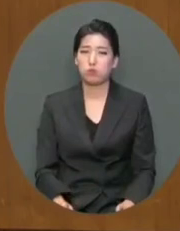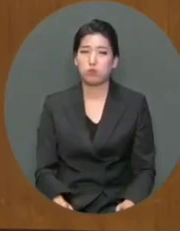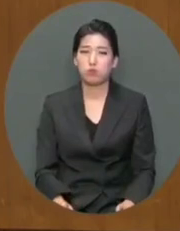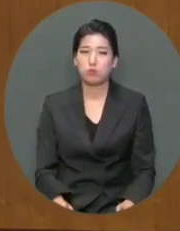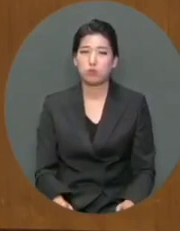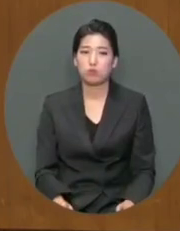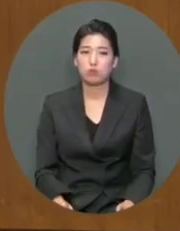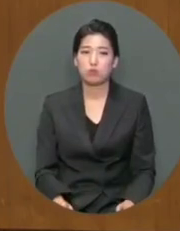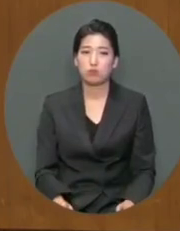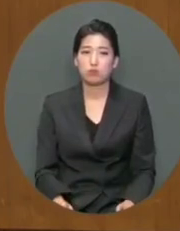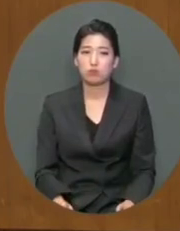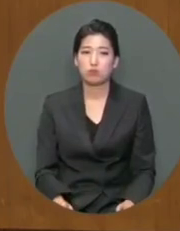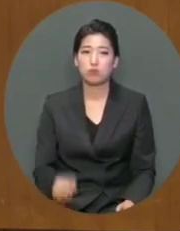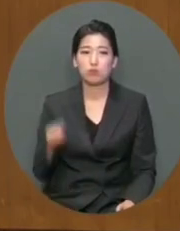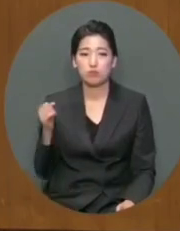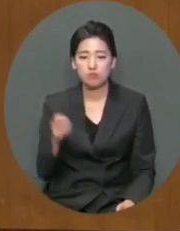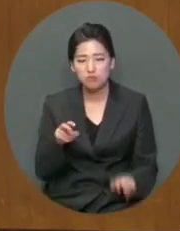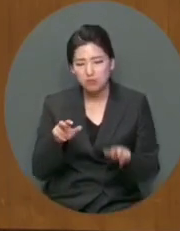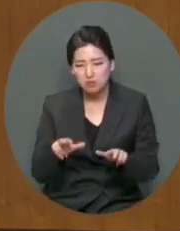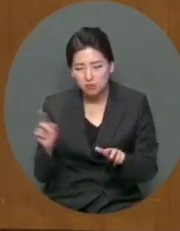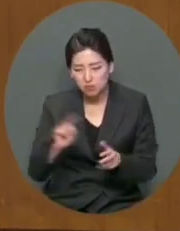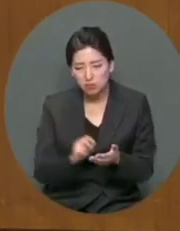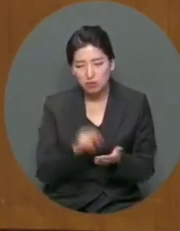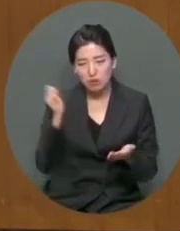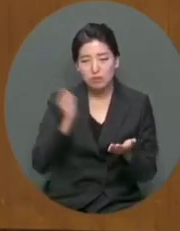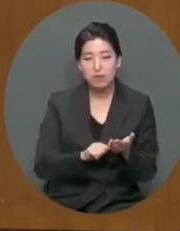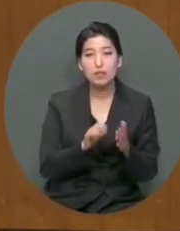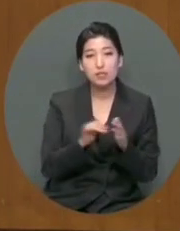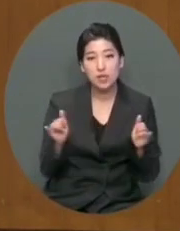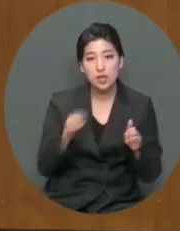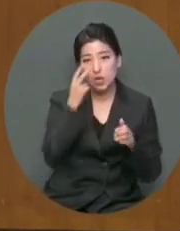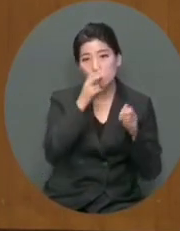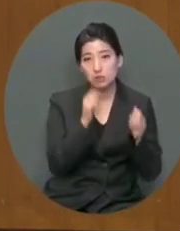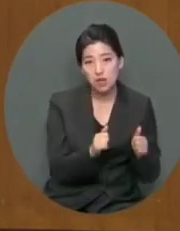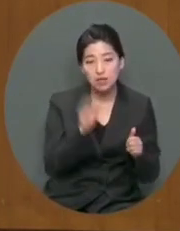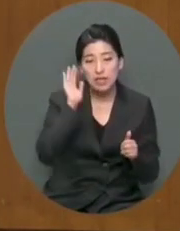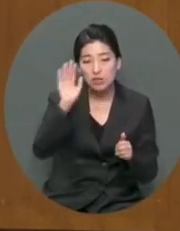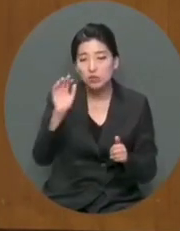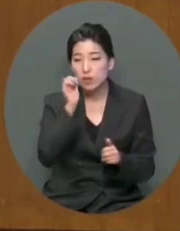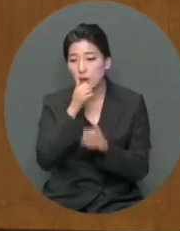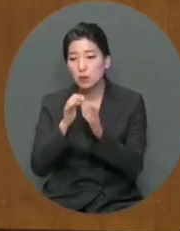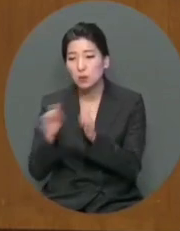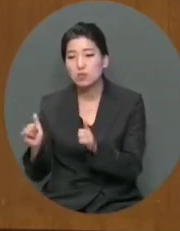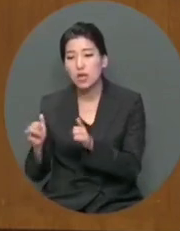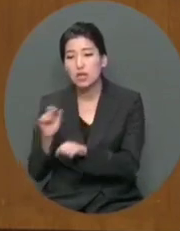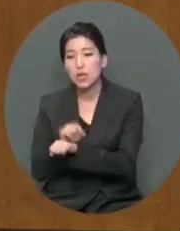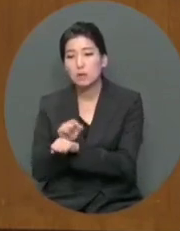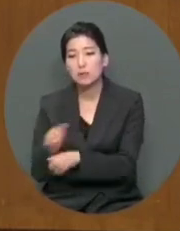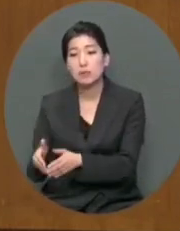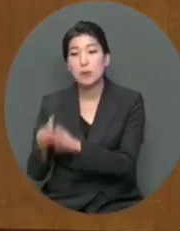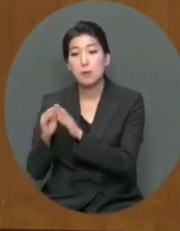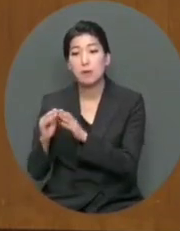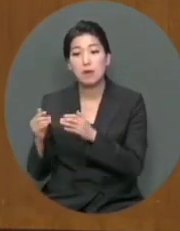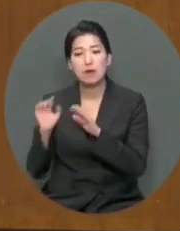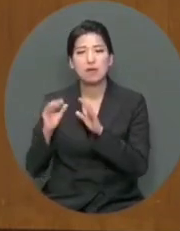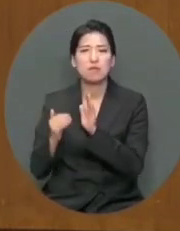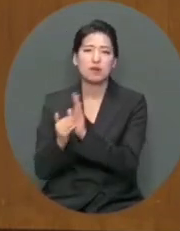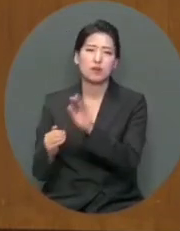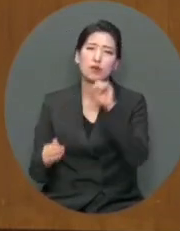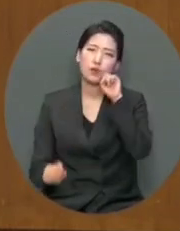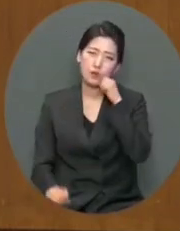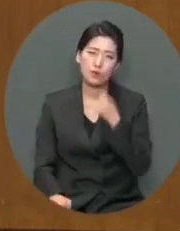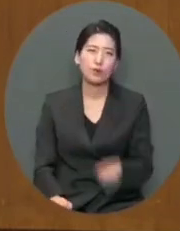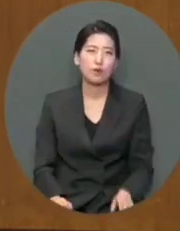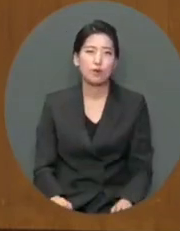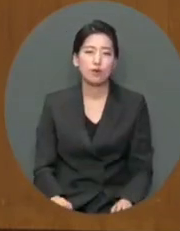개업한 변호사를 제안하는 것만으로는 절대로 100% 그걸 막을 수는 없고 결국 법관